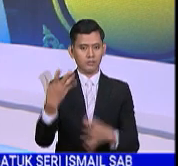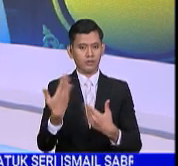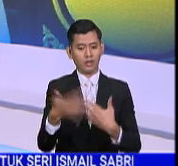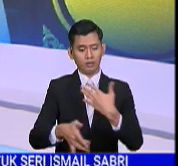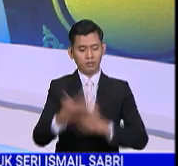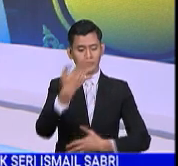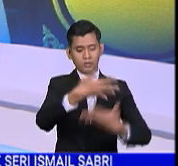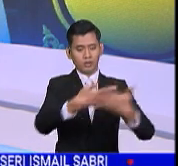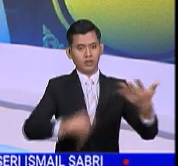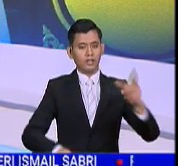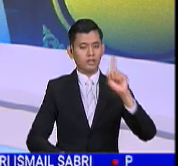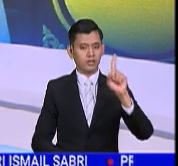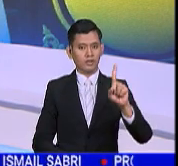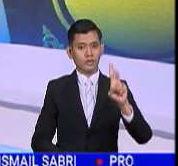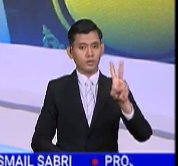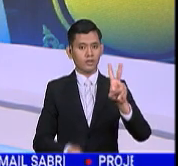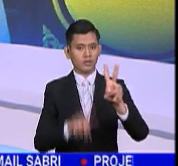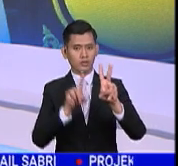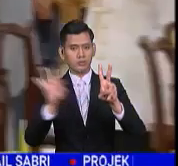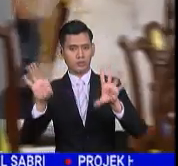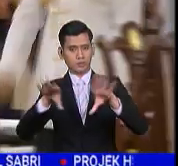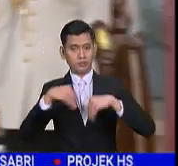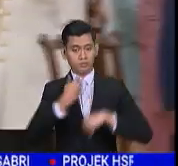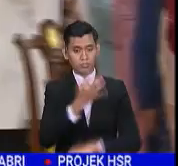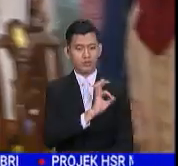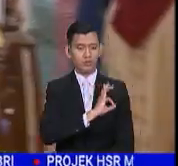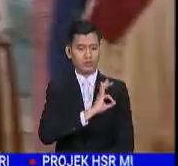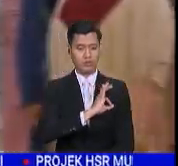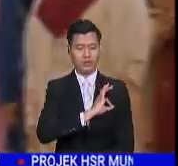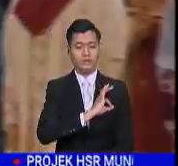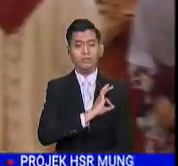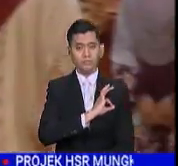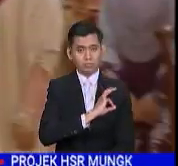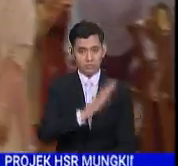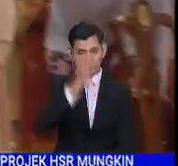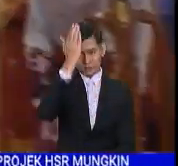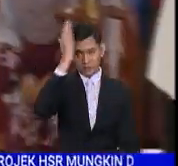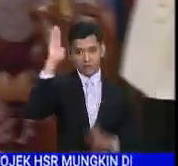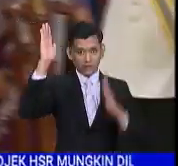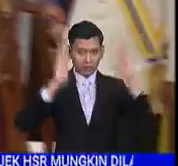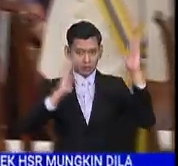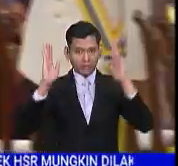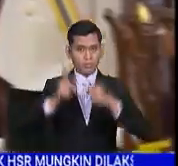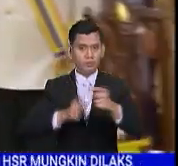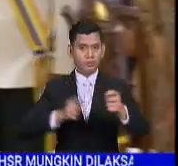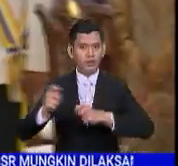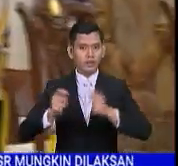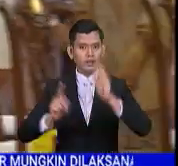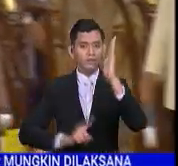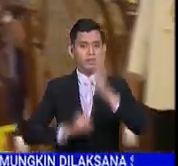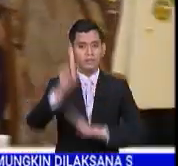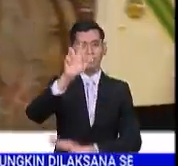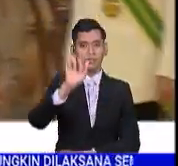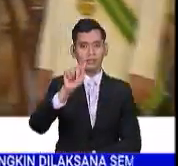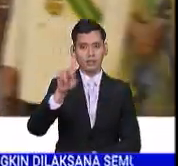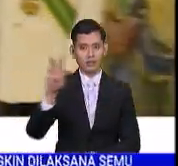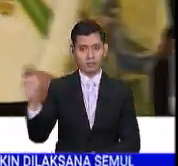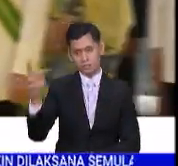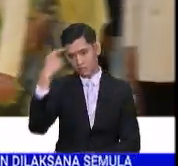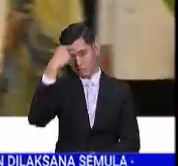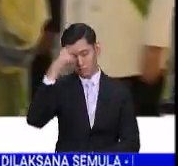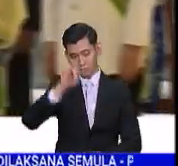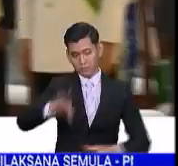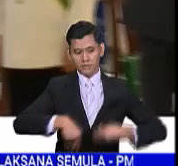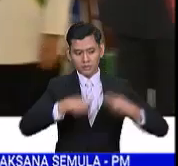210 penerima pengingat truk berangkat mengiringi Sri Paduka yang juga pemerintah tertinggi EDM ke istiadat penghuni anda